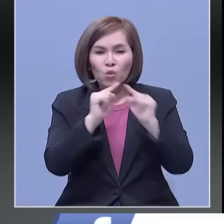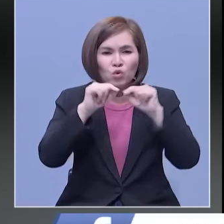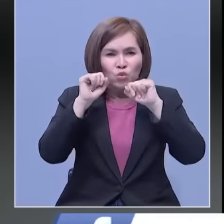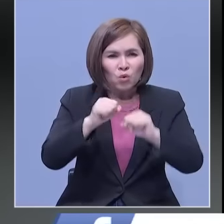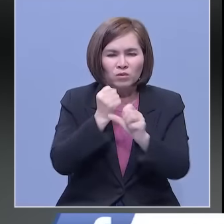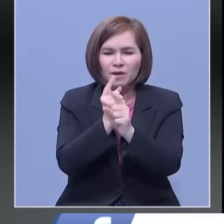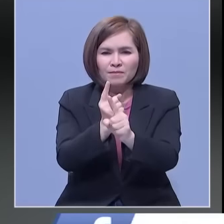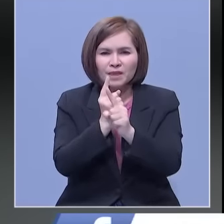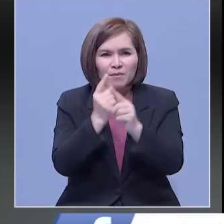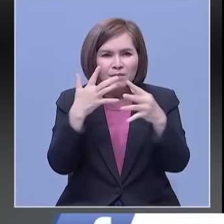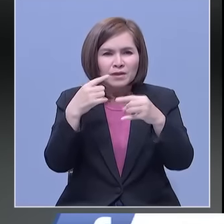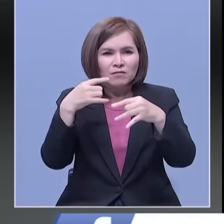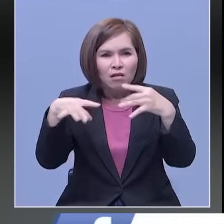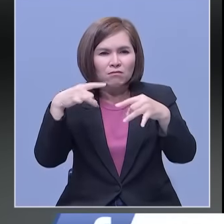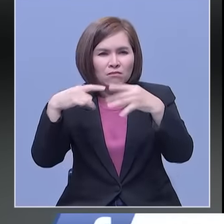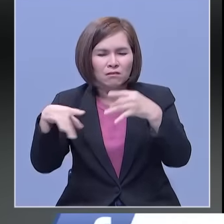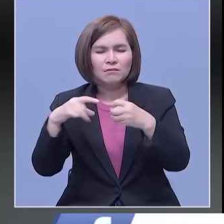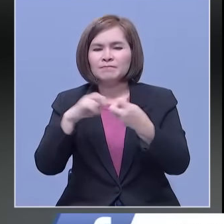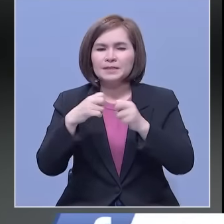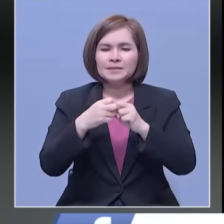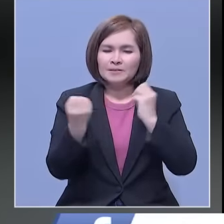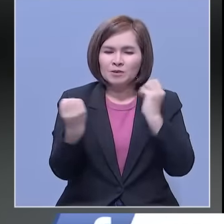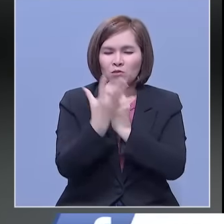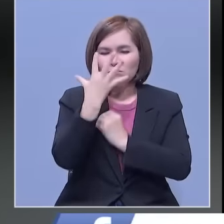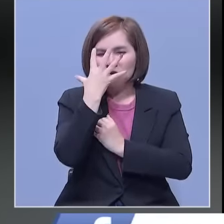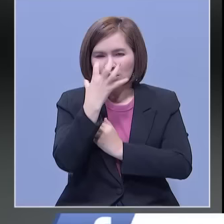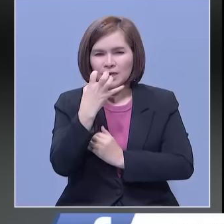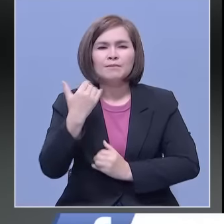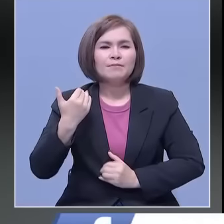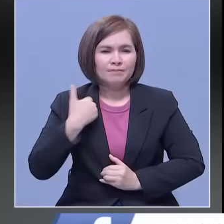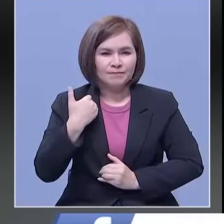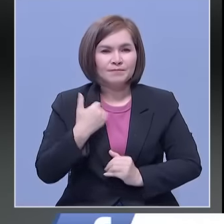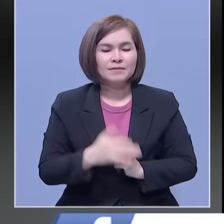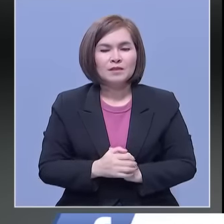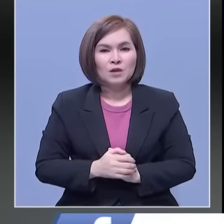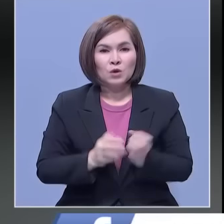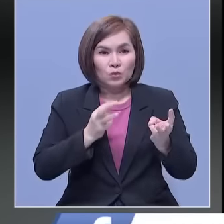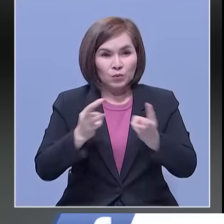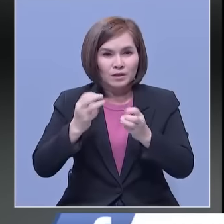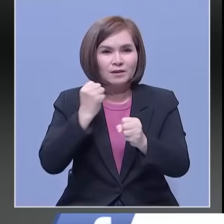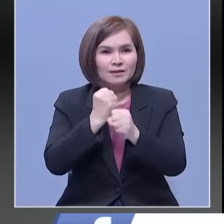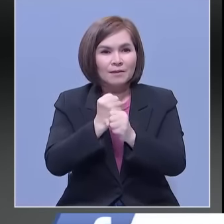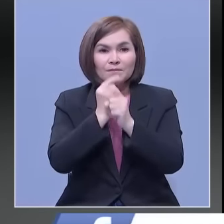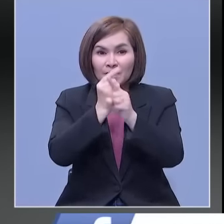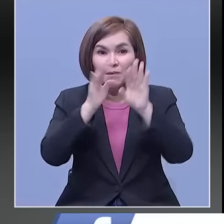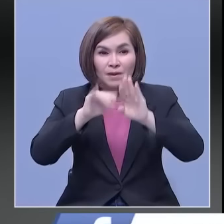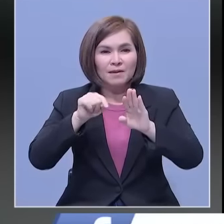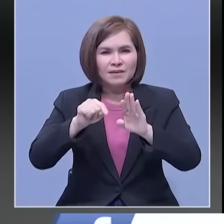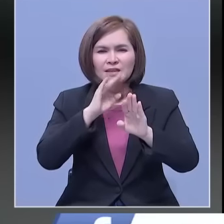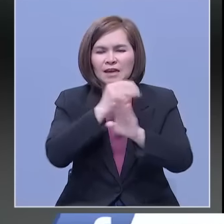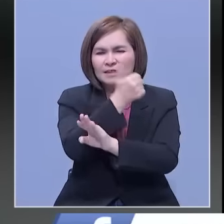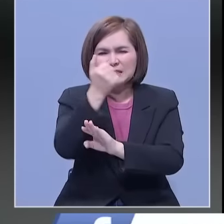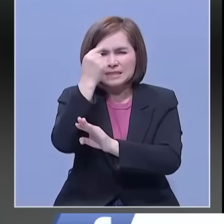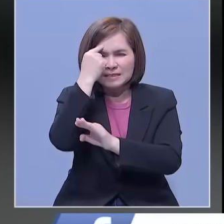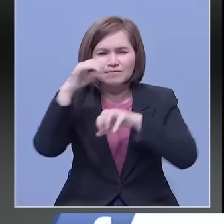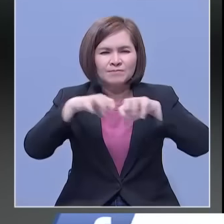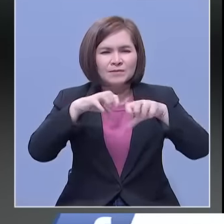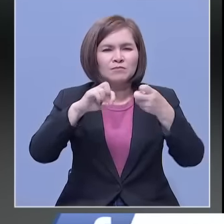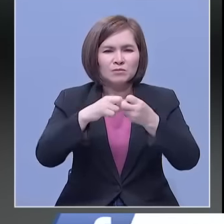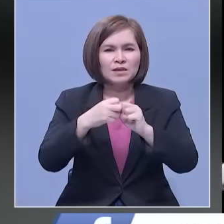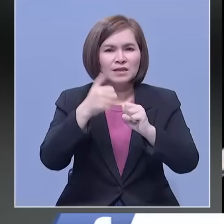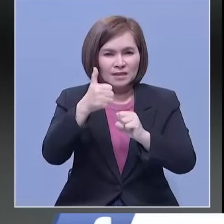เนี่ยจนกระทั่งสถานการณ์มันเกิดความเสียหายเนี่ยอือืการลงมือนี้เนี่ยนะครับถ้าเป็นเรื่องอื่นเอาจจะรับมือได้นะอืออ่า